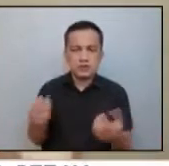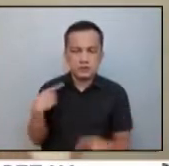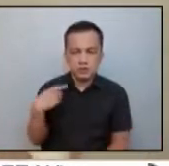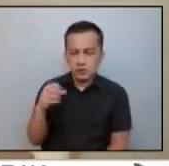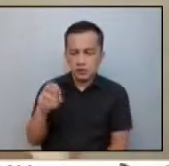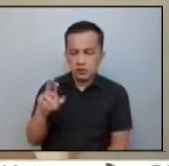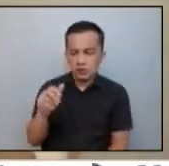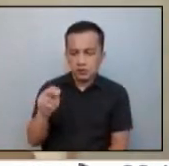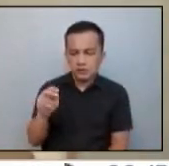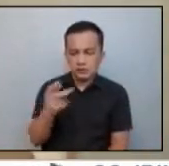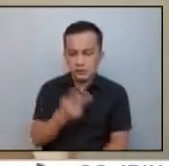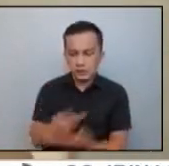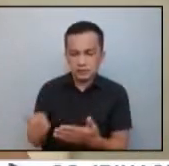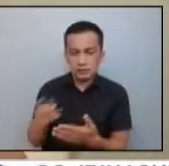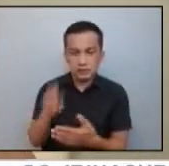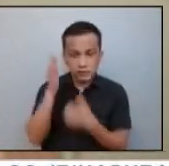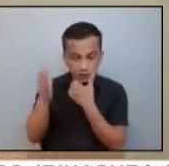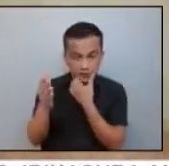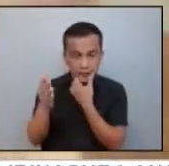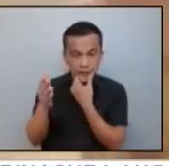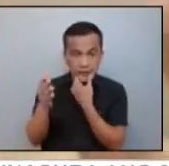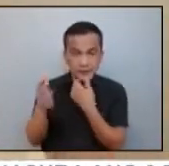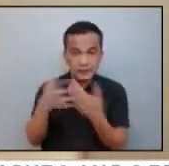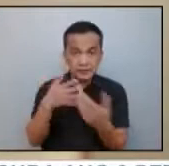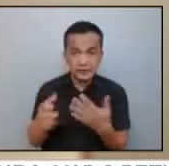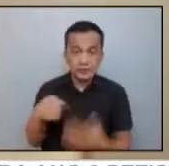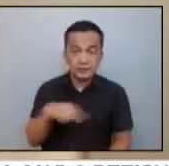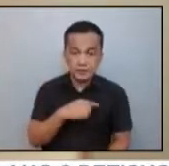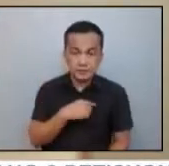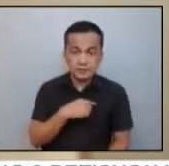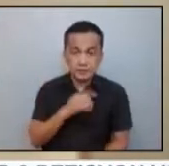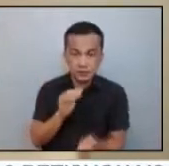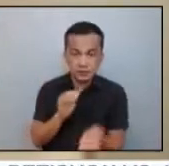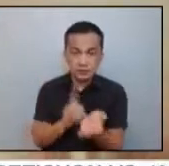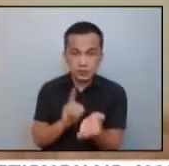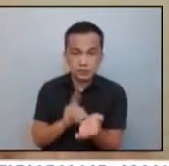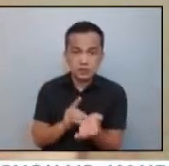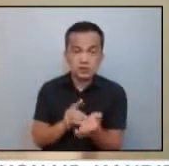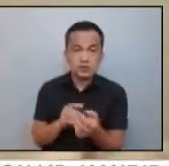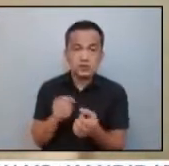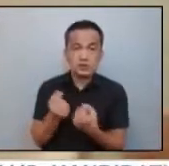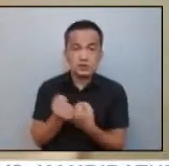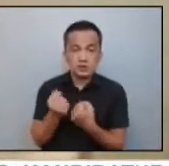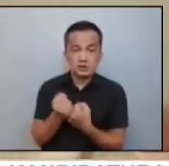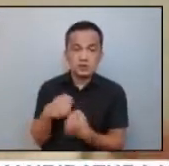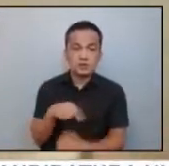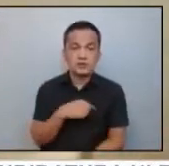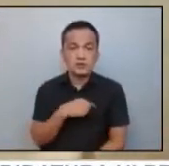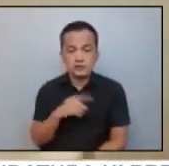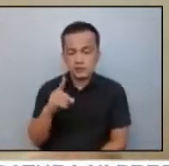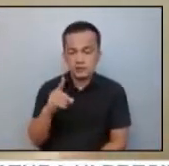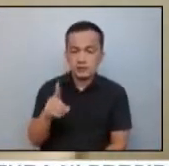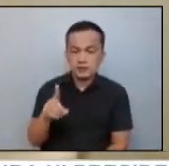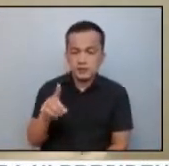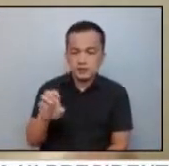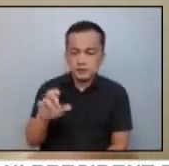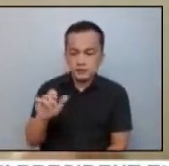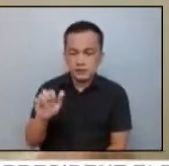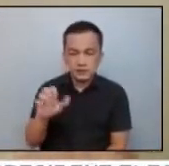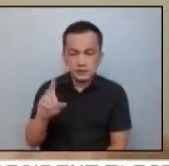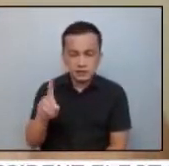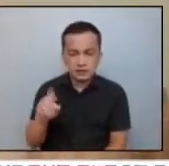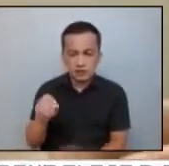ano? Even kami pong mga doktor, no? So kung susuportahan po natin ang deceased organ donation, maging